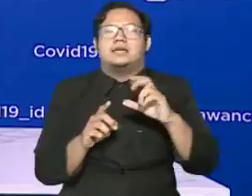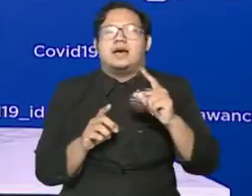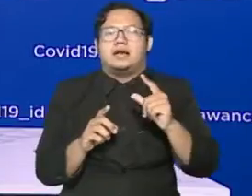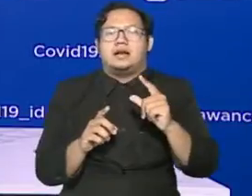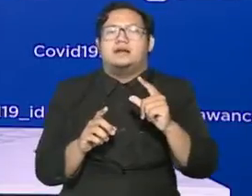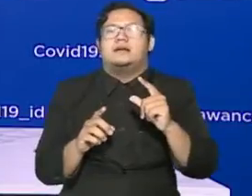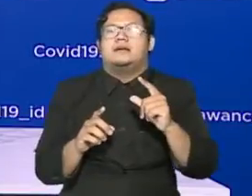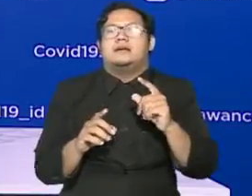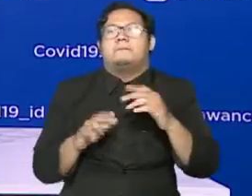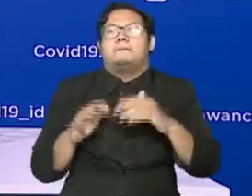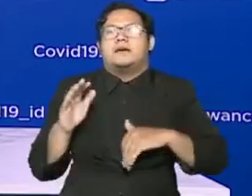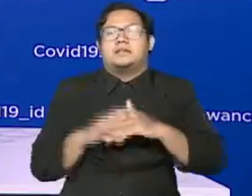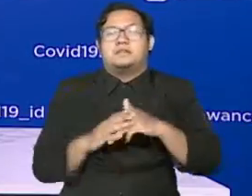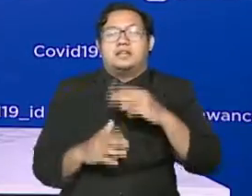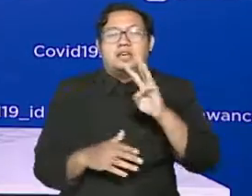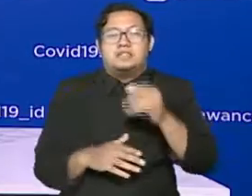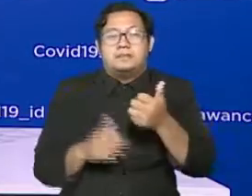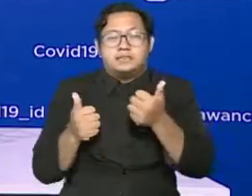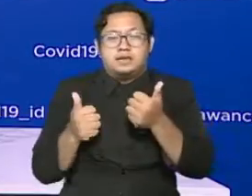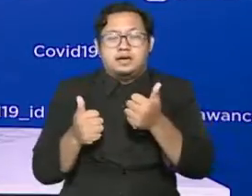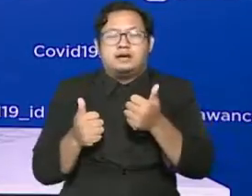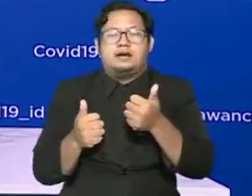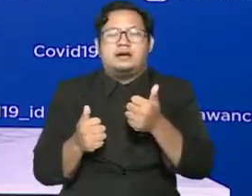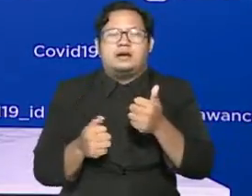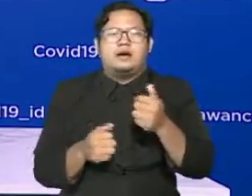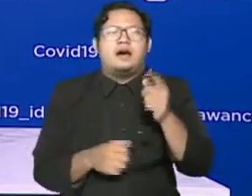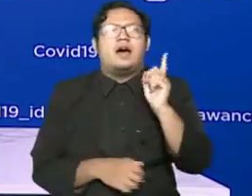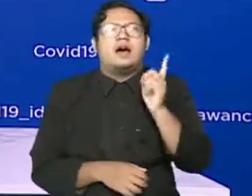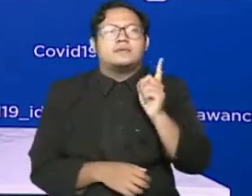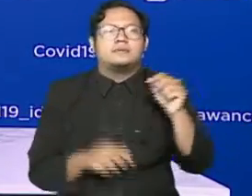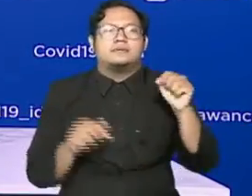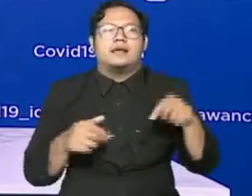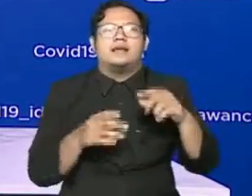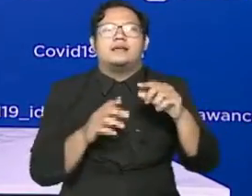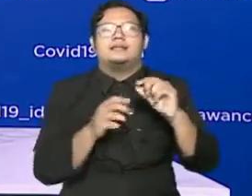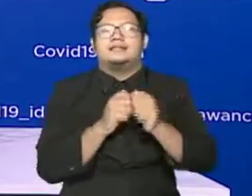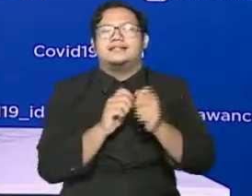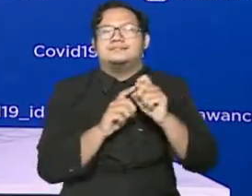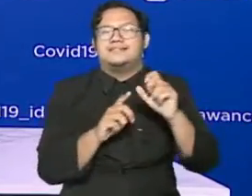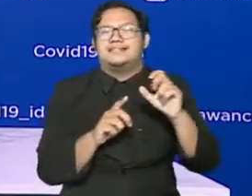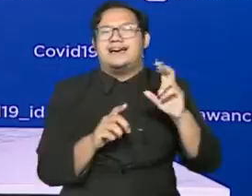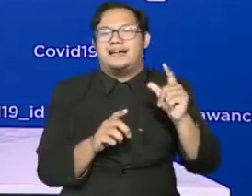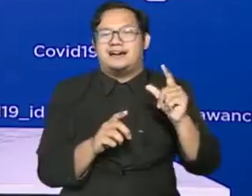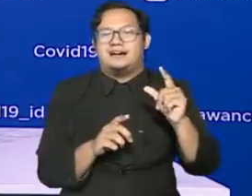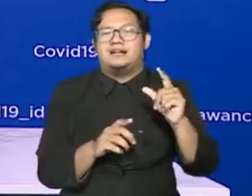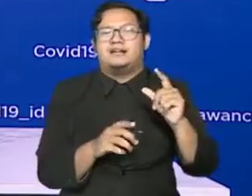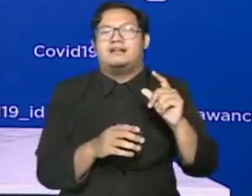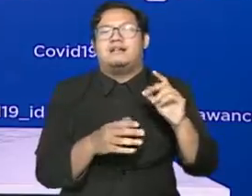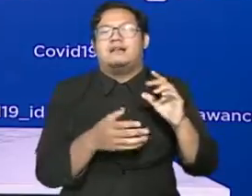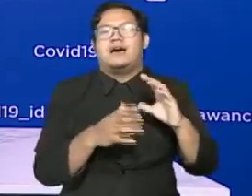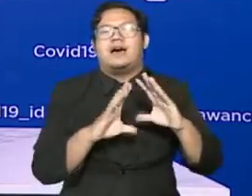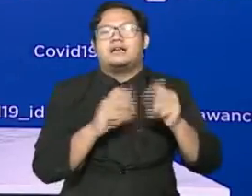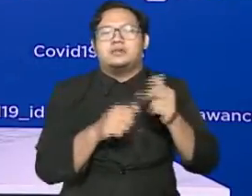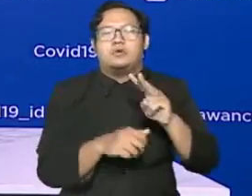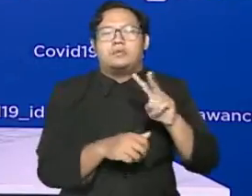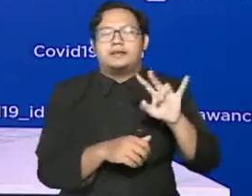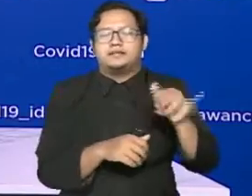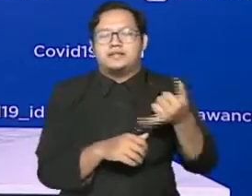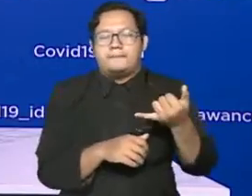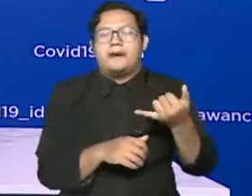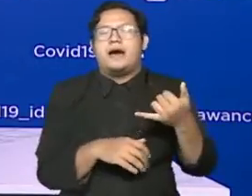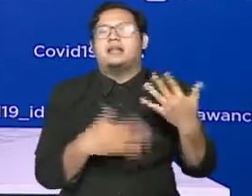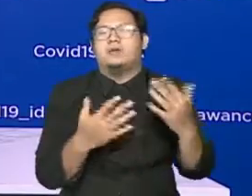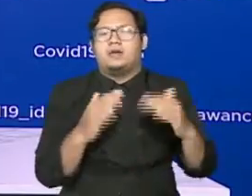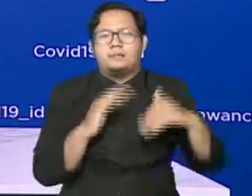maksimal tiga jam Mengapa sampai sekarang ada hasil syiar yang baru diketahui 24 jam bahkan lebih baik